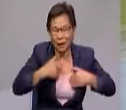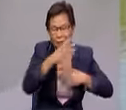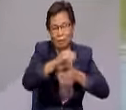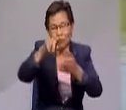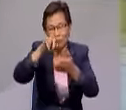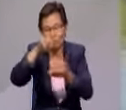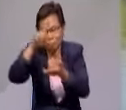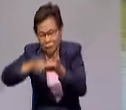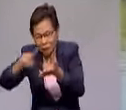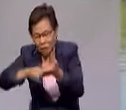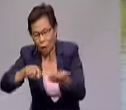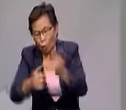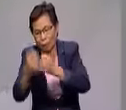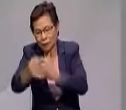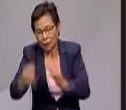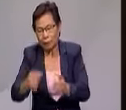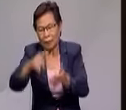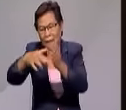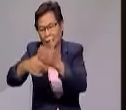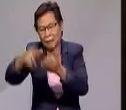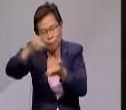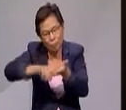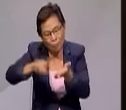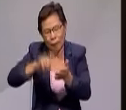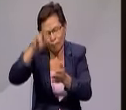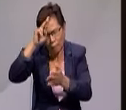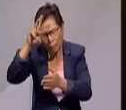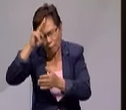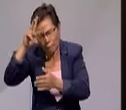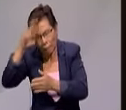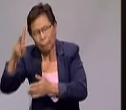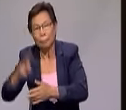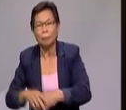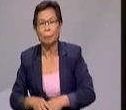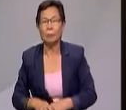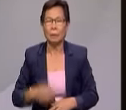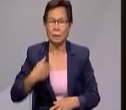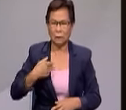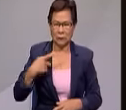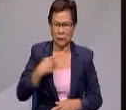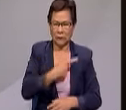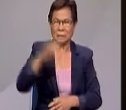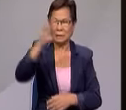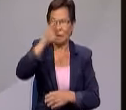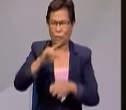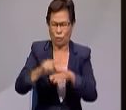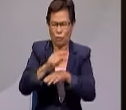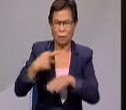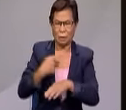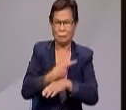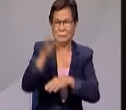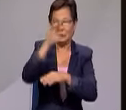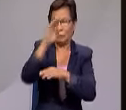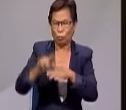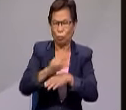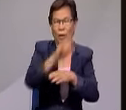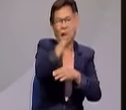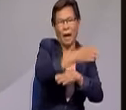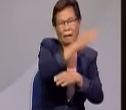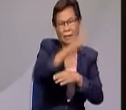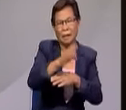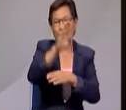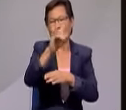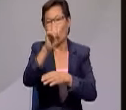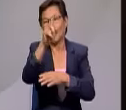Jabatan Perikanan setiap masa. Jadi kami sebenarnya tak, dari awal kami tak pernah gunakan antibiotik ni,